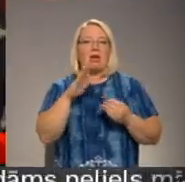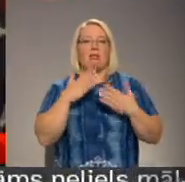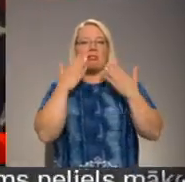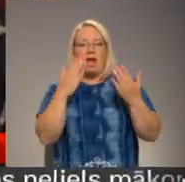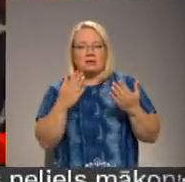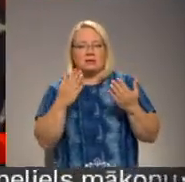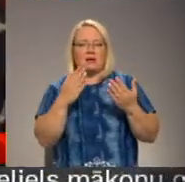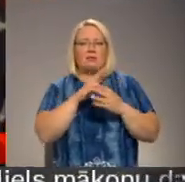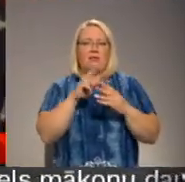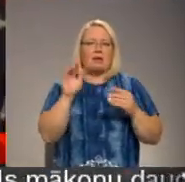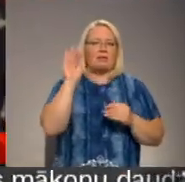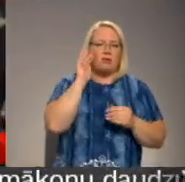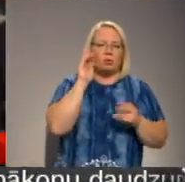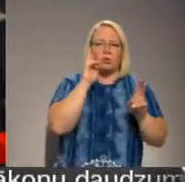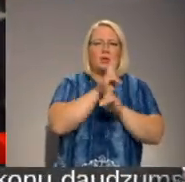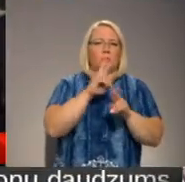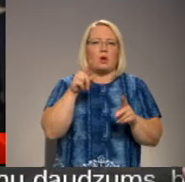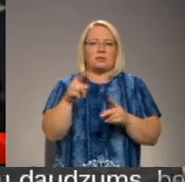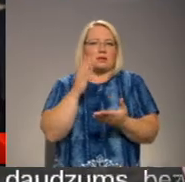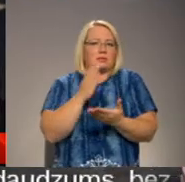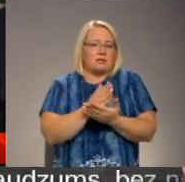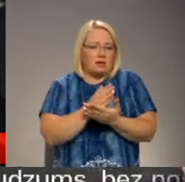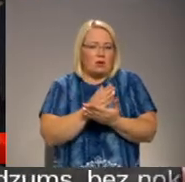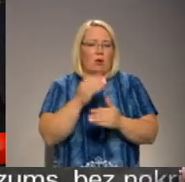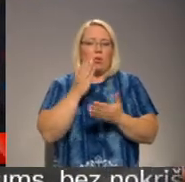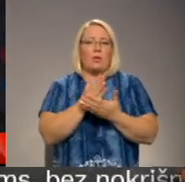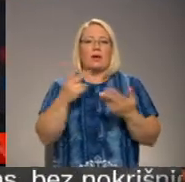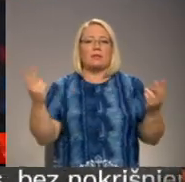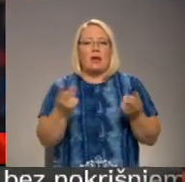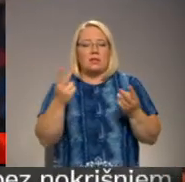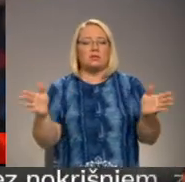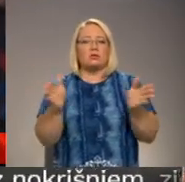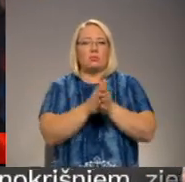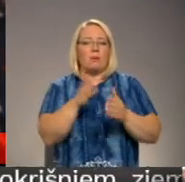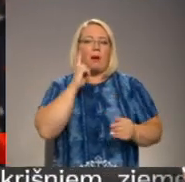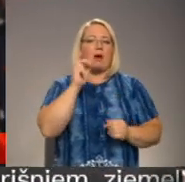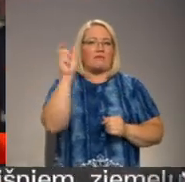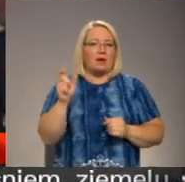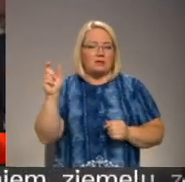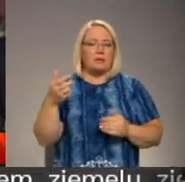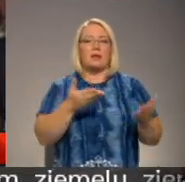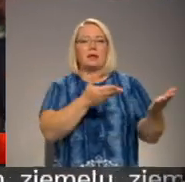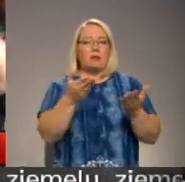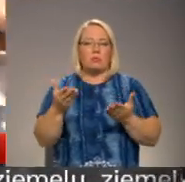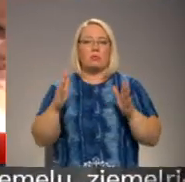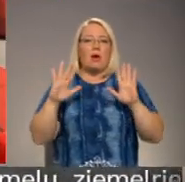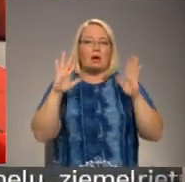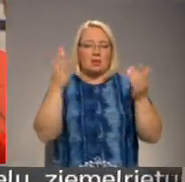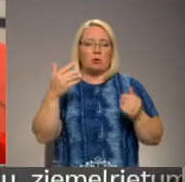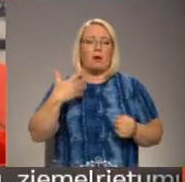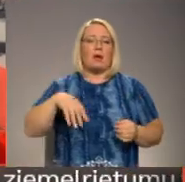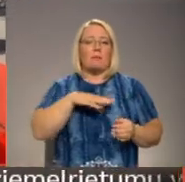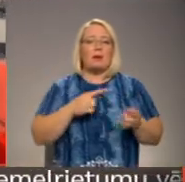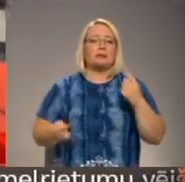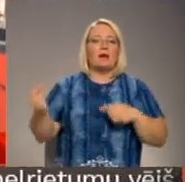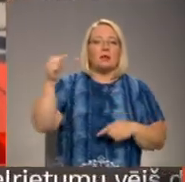nesaprot īsti, kas tas ir. Nav vairs tie rituāli pirms mīļāk kopā ar vecākiem, bet jebkurā gadījumā šis te, ka mēs atgriežamies